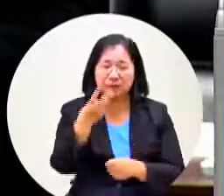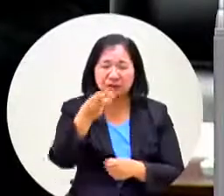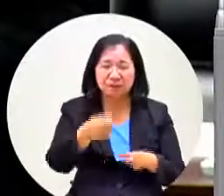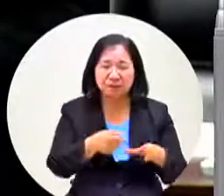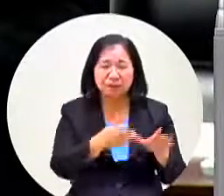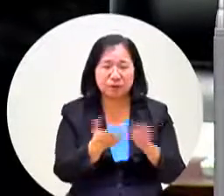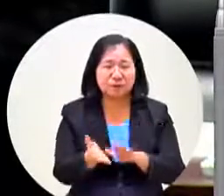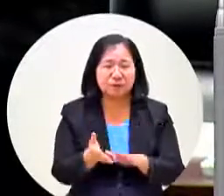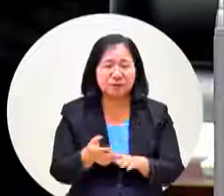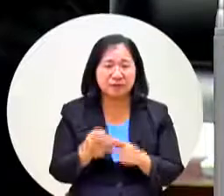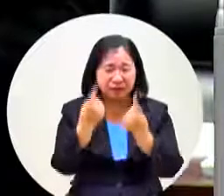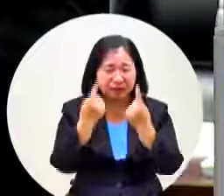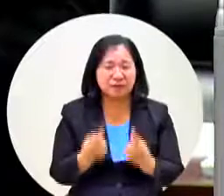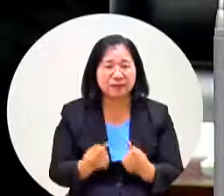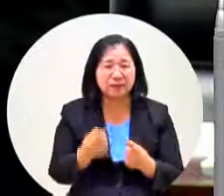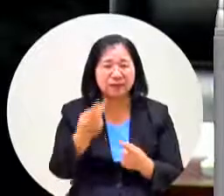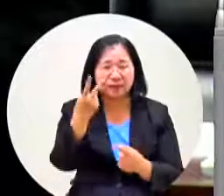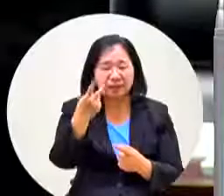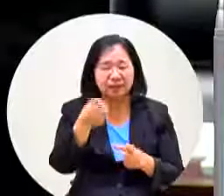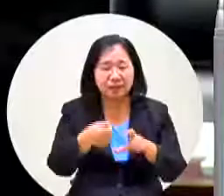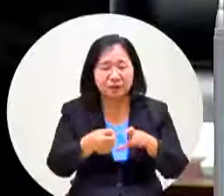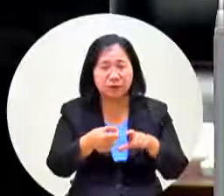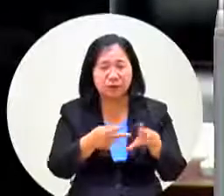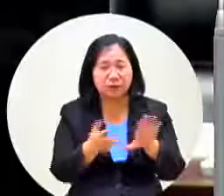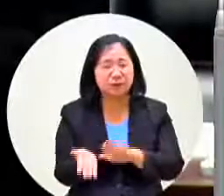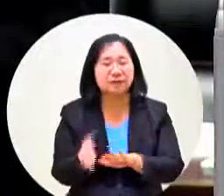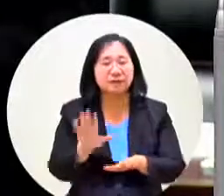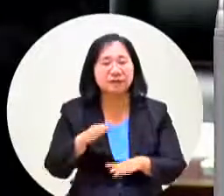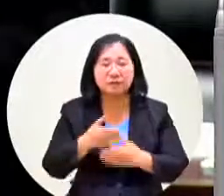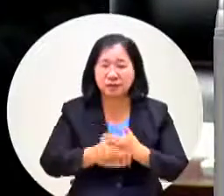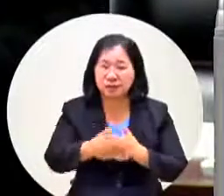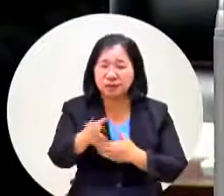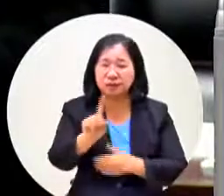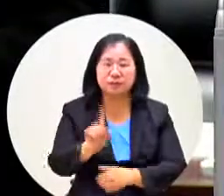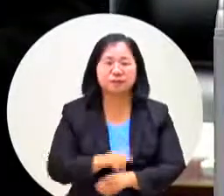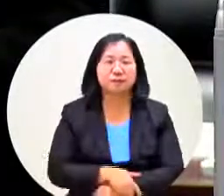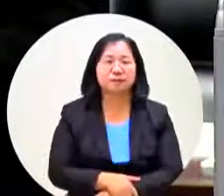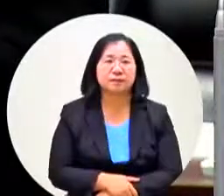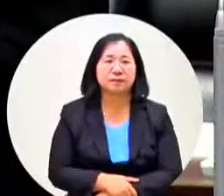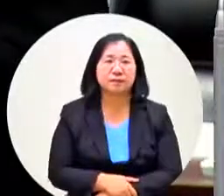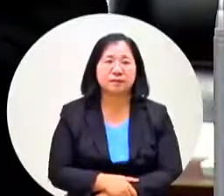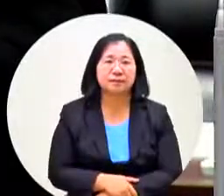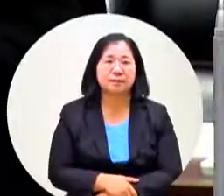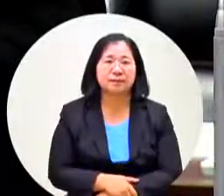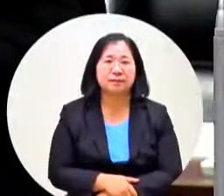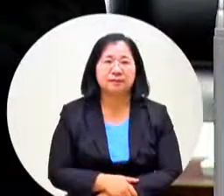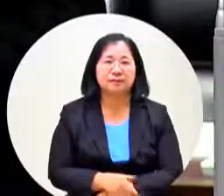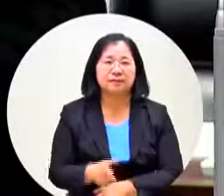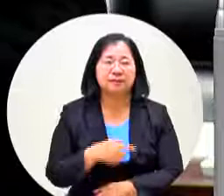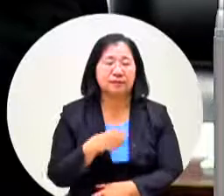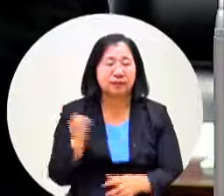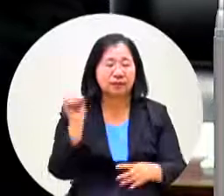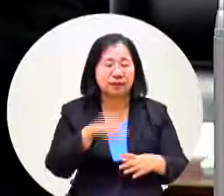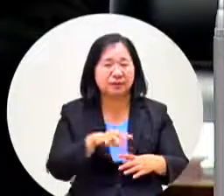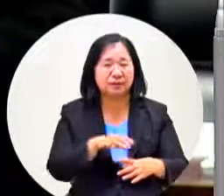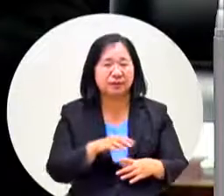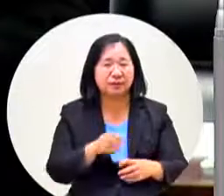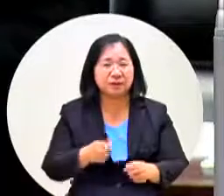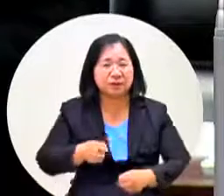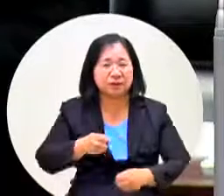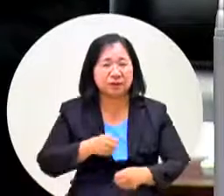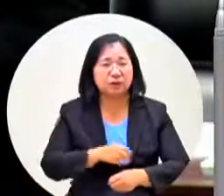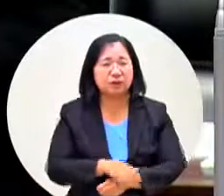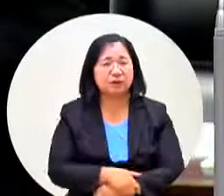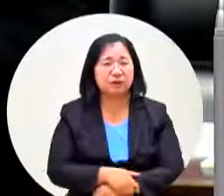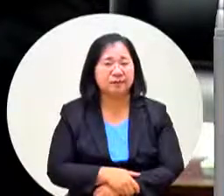有朝向哈，他们鼓励开发许可，希望把3公顷降为2公顷哈，最小的申请面积把它降